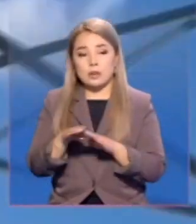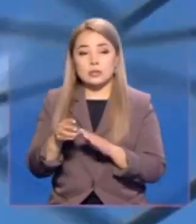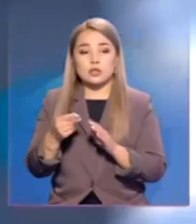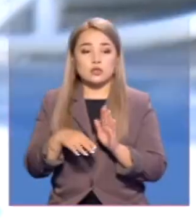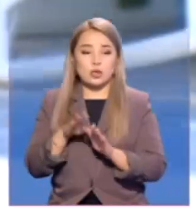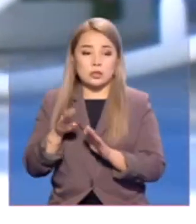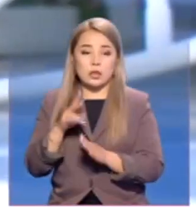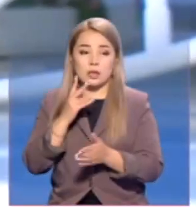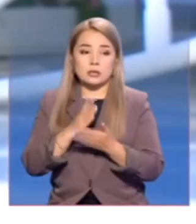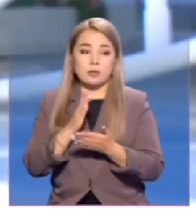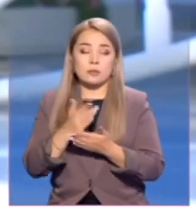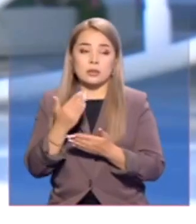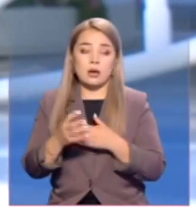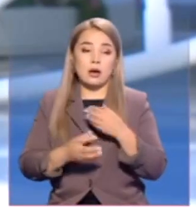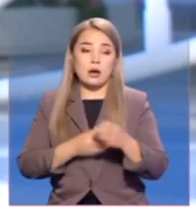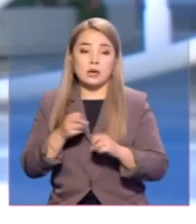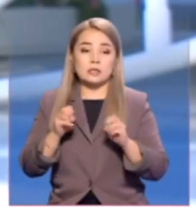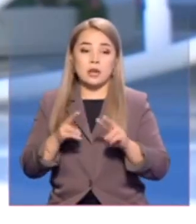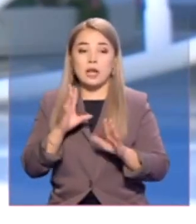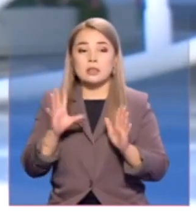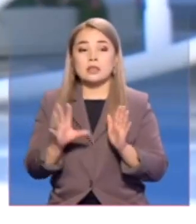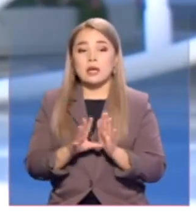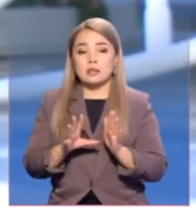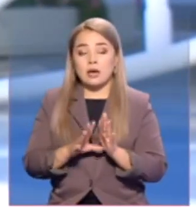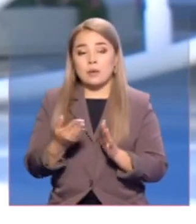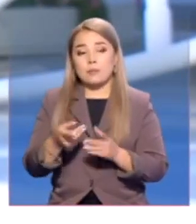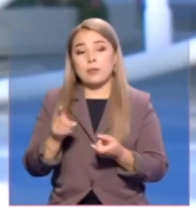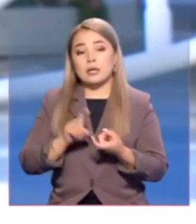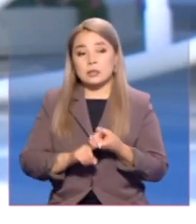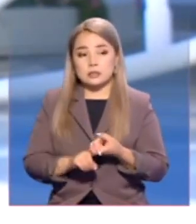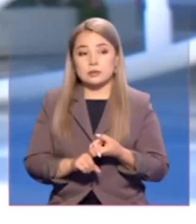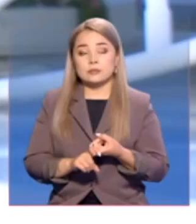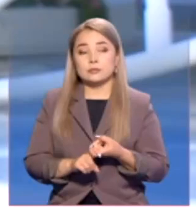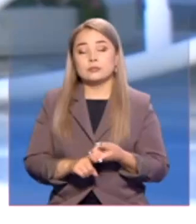жақсы. Халықаралық электробайланыс